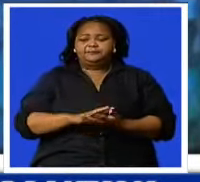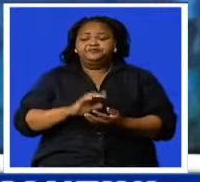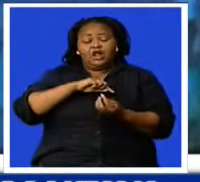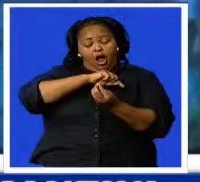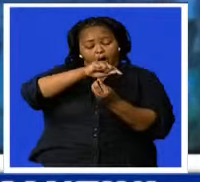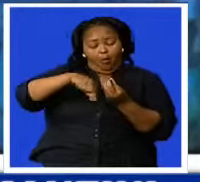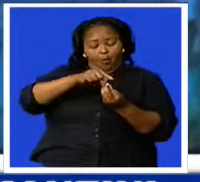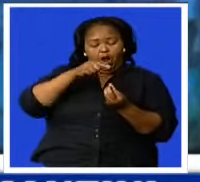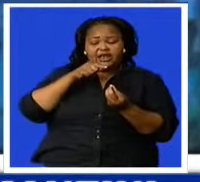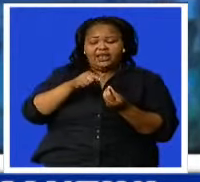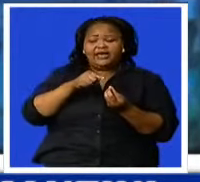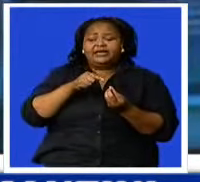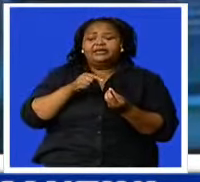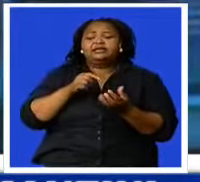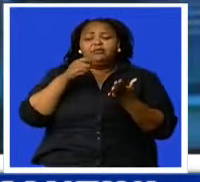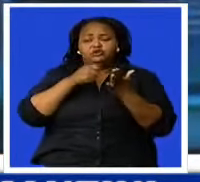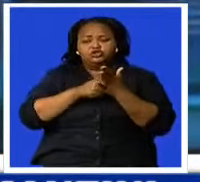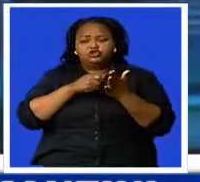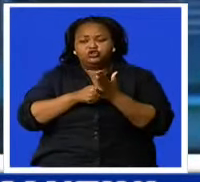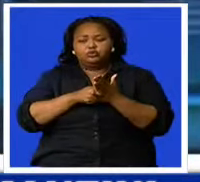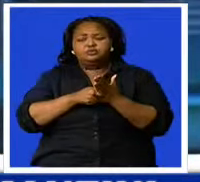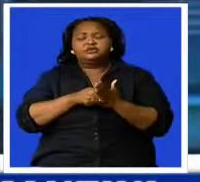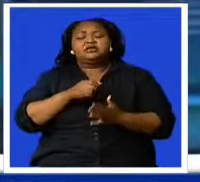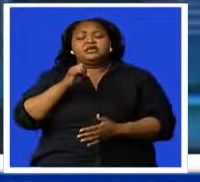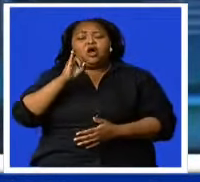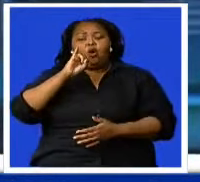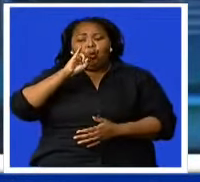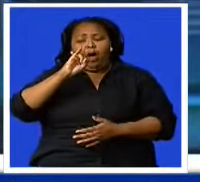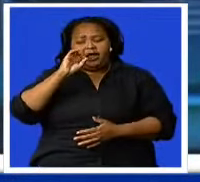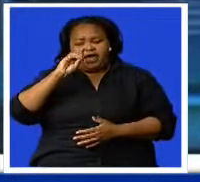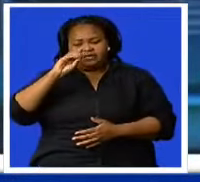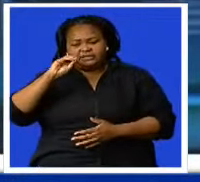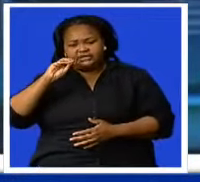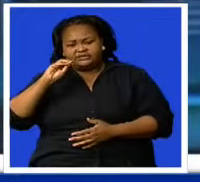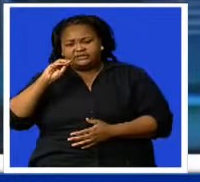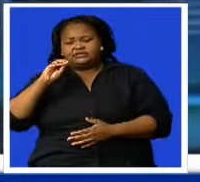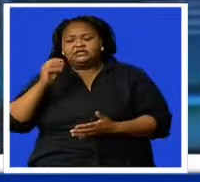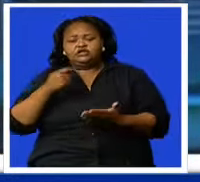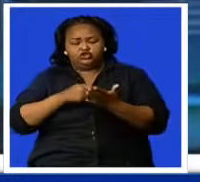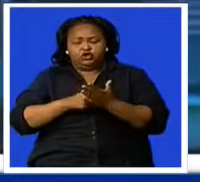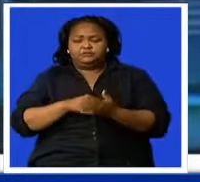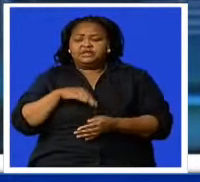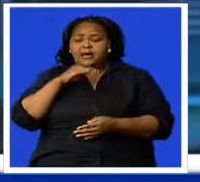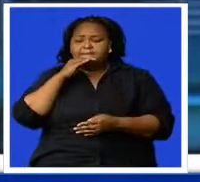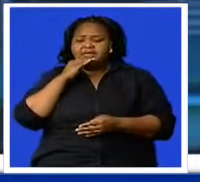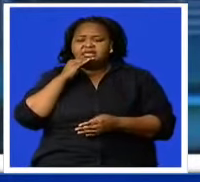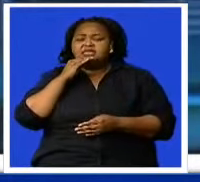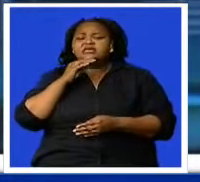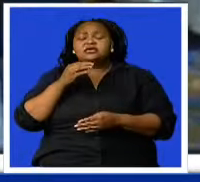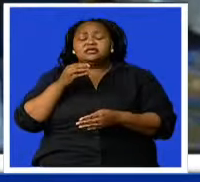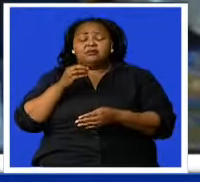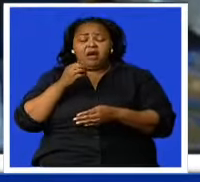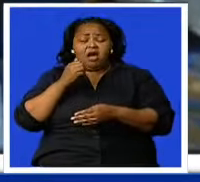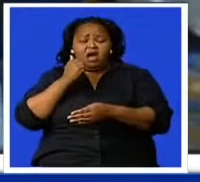letengqako ekhulwini kanzi kuthiwa itawuba lapho kune old trade fair khona kamanzini umphathi wenkampani